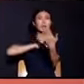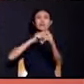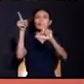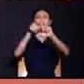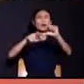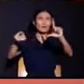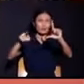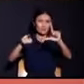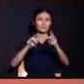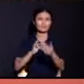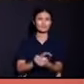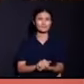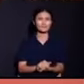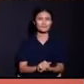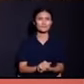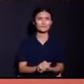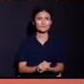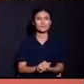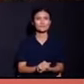แผ่นดิน